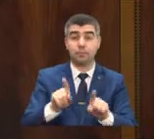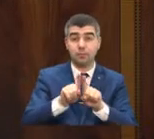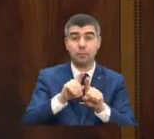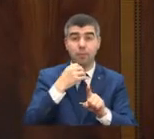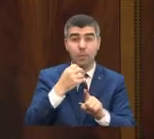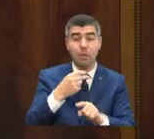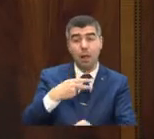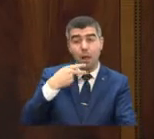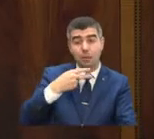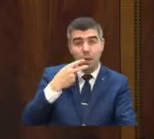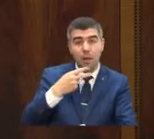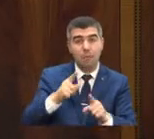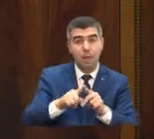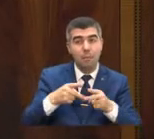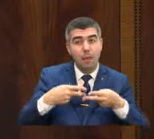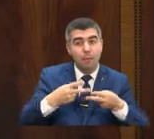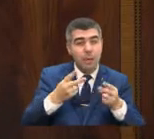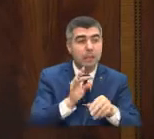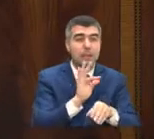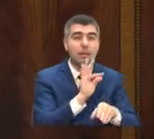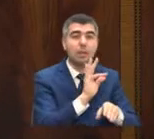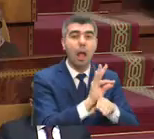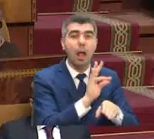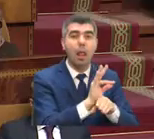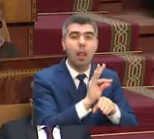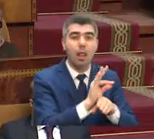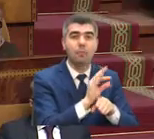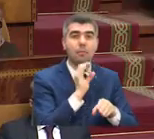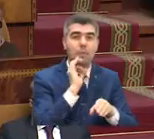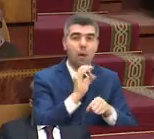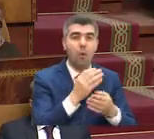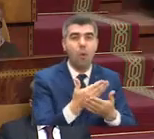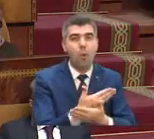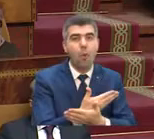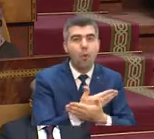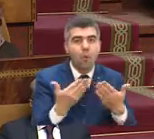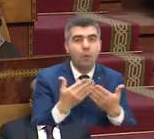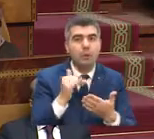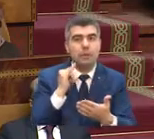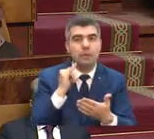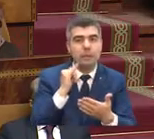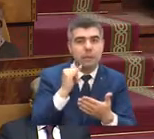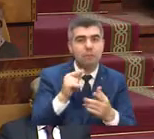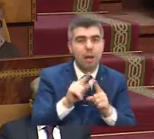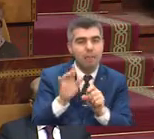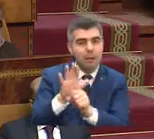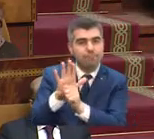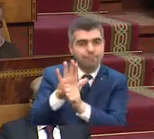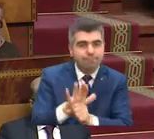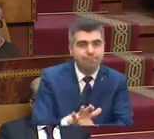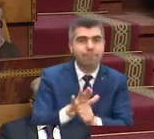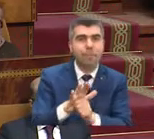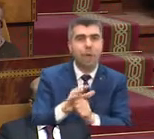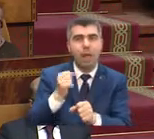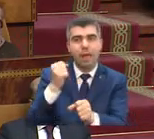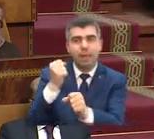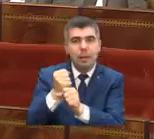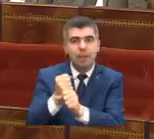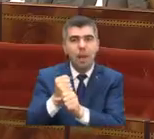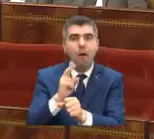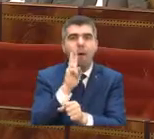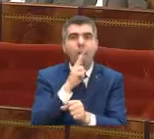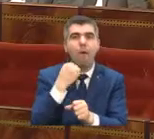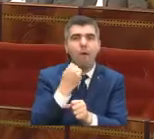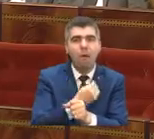معينة والتباسه حسب المصالح والمواقف والسعي الدائم لتبخيص مجهودات الدولة يؤدي حتما